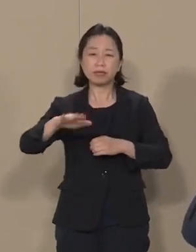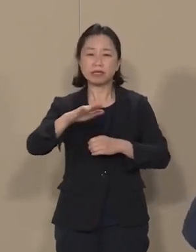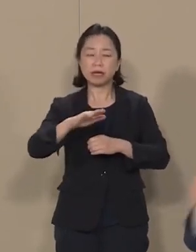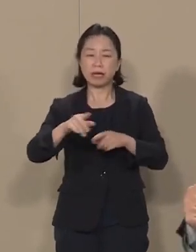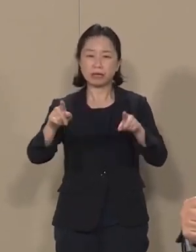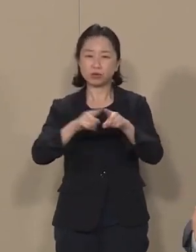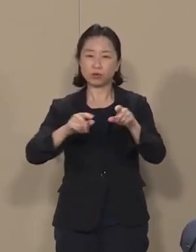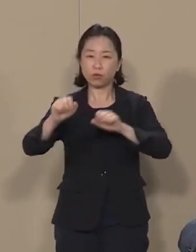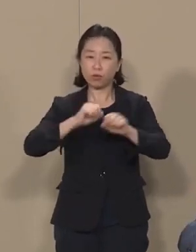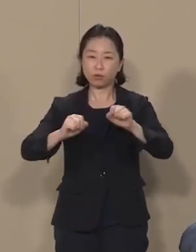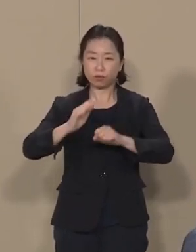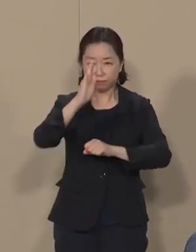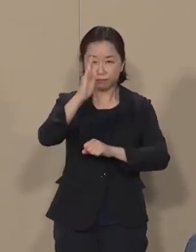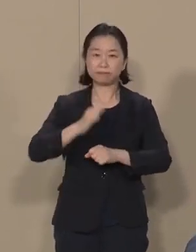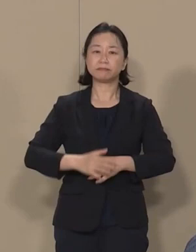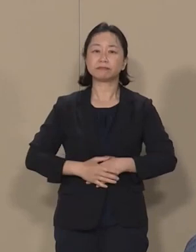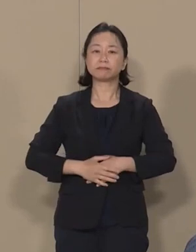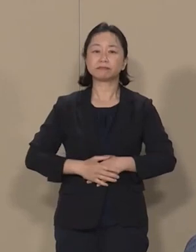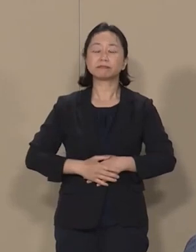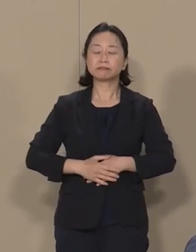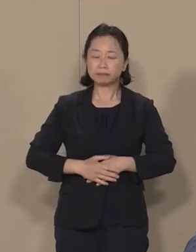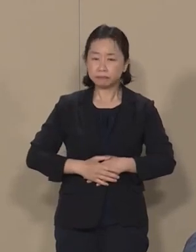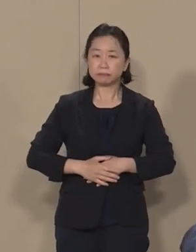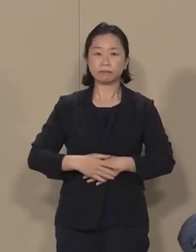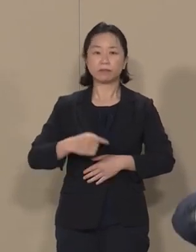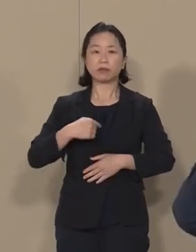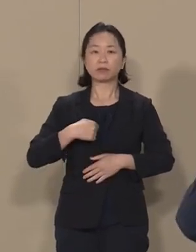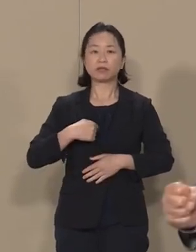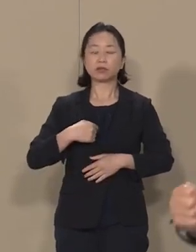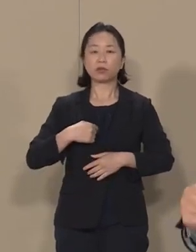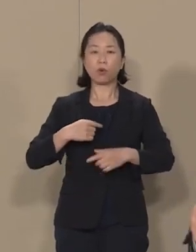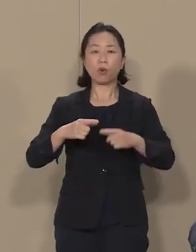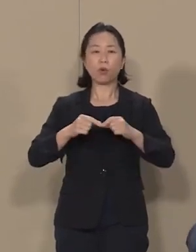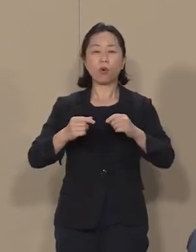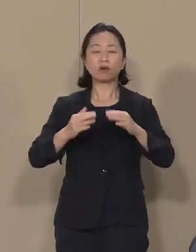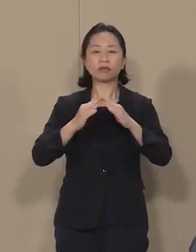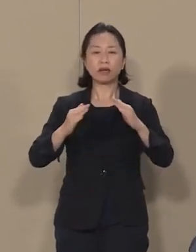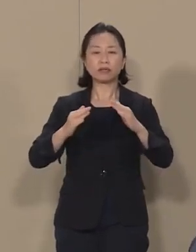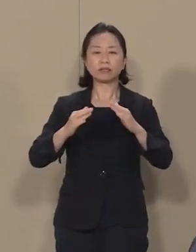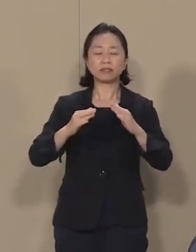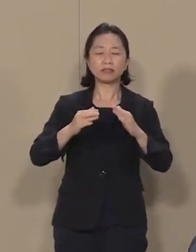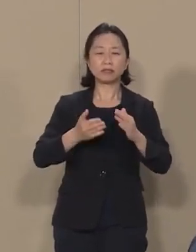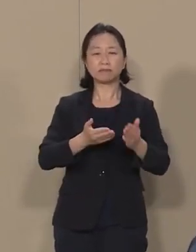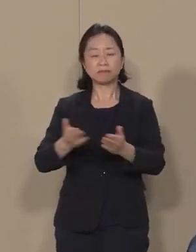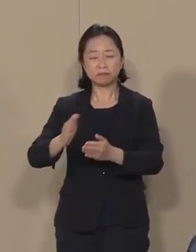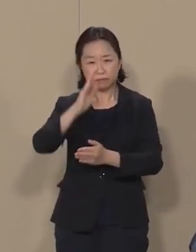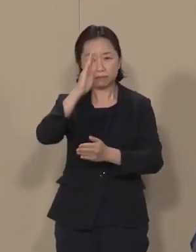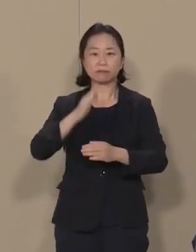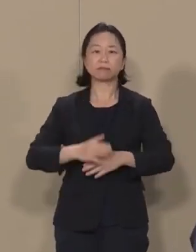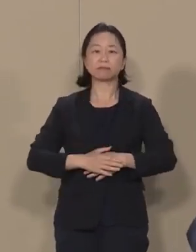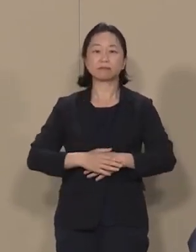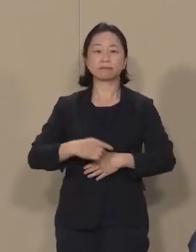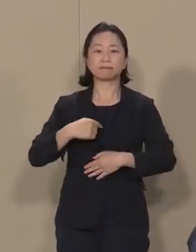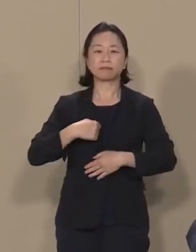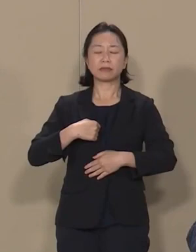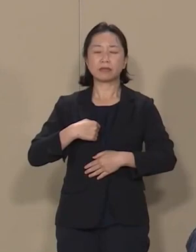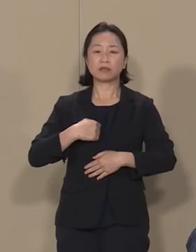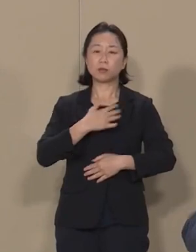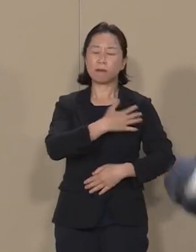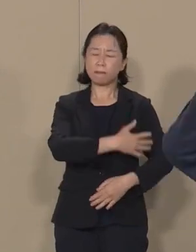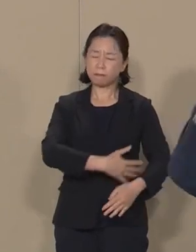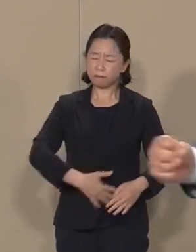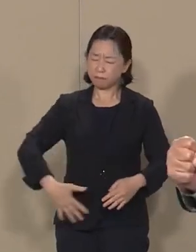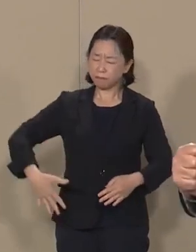に立ち上がってくださいそして私を国会に押し出してください私は文字通り命がけで